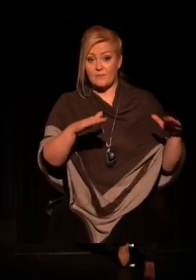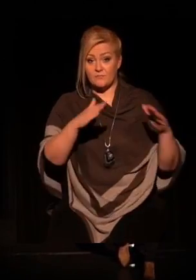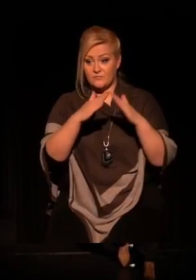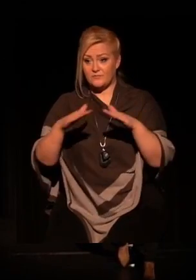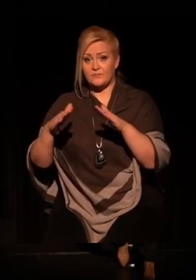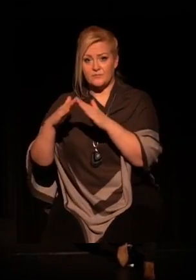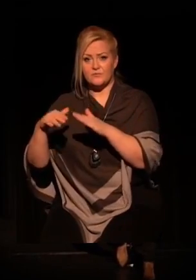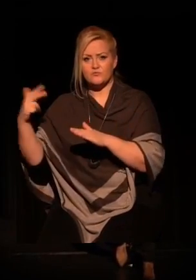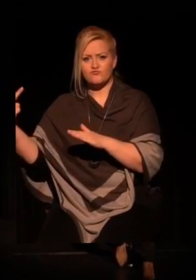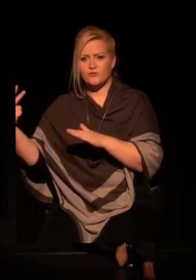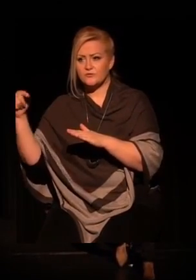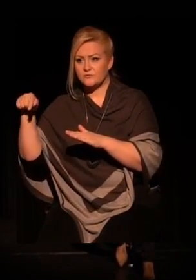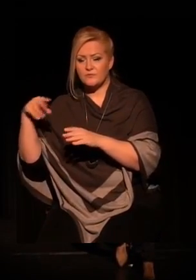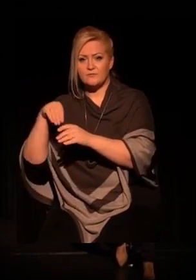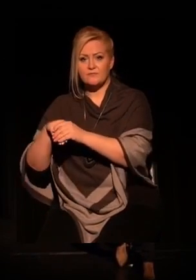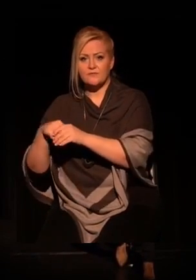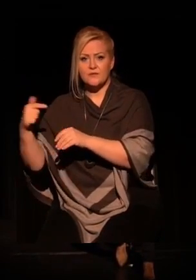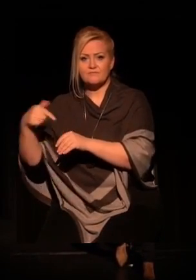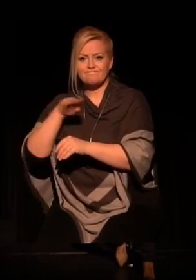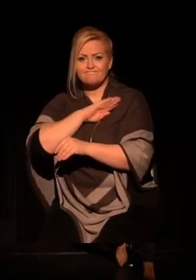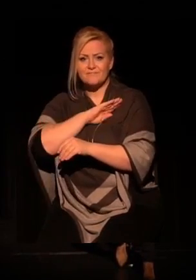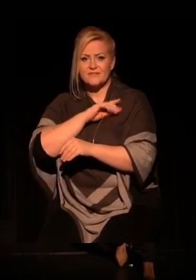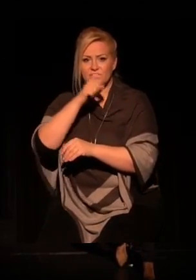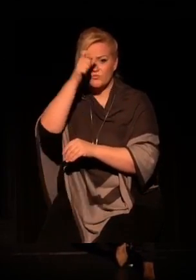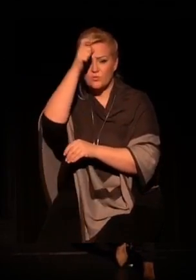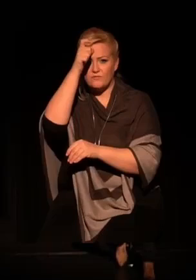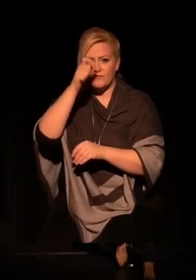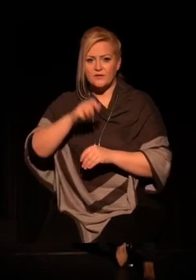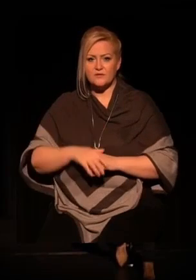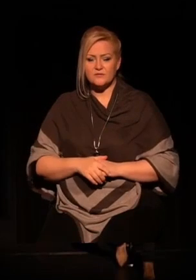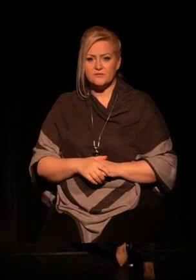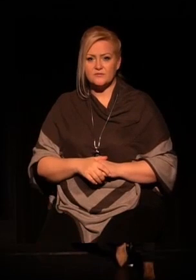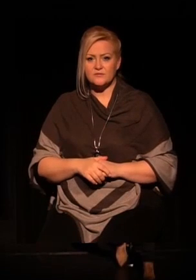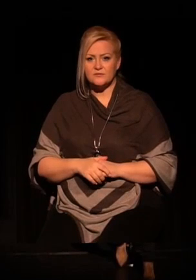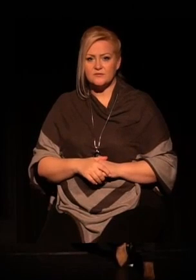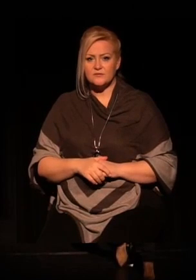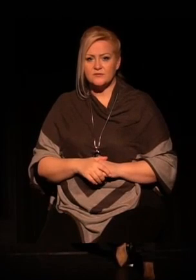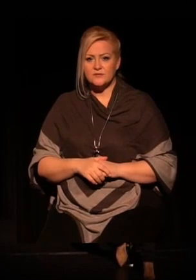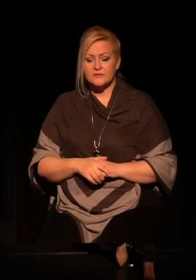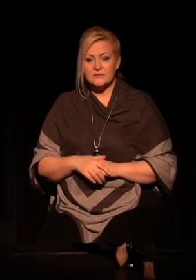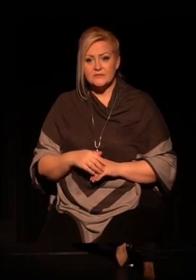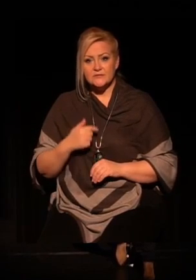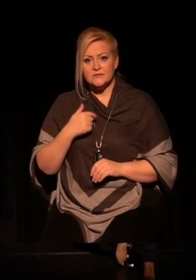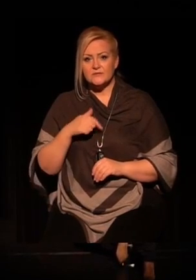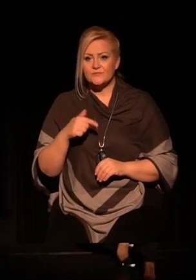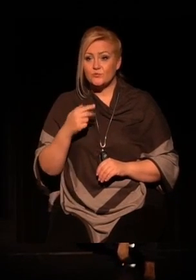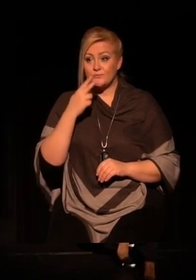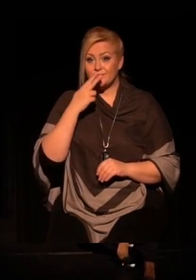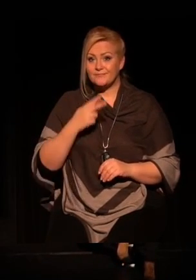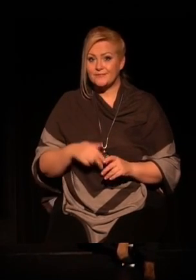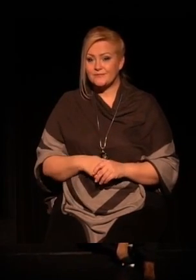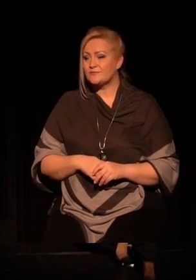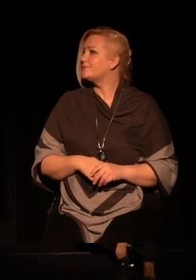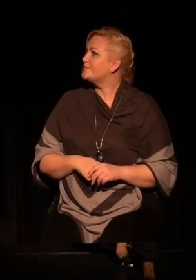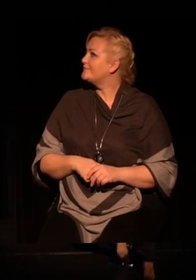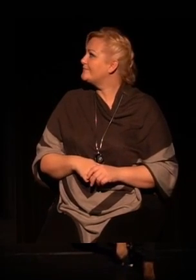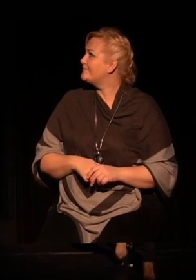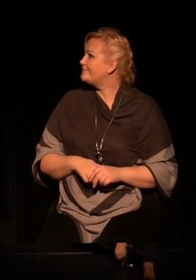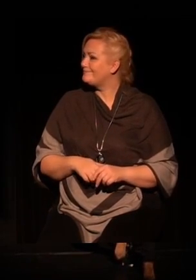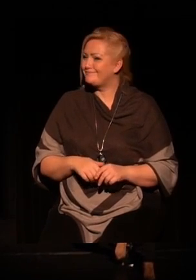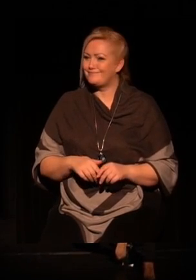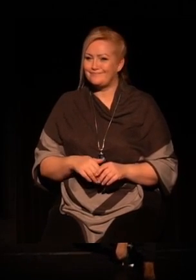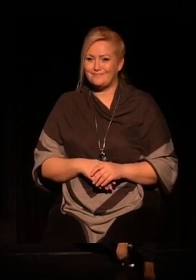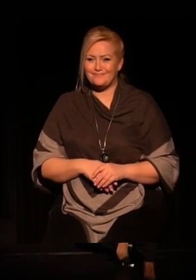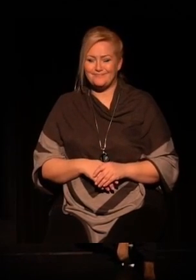I to było takie, kurczę, no tu może jest dobra mina do złej gry, tutaj też się załatwiam. Ważne, żeby później, o nie